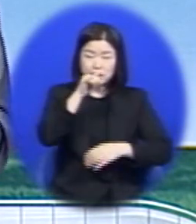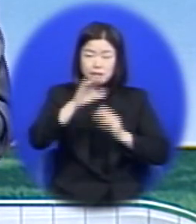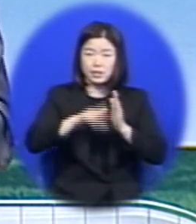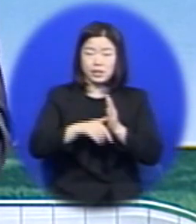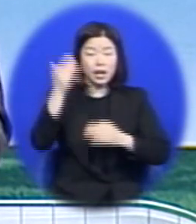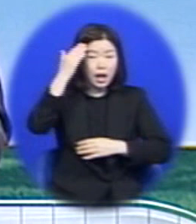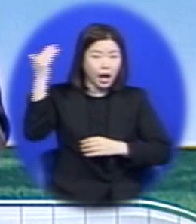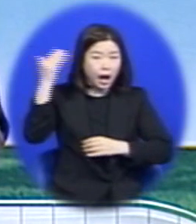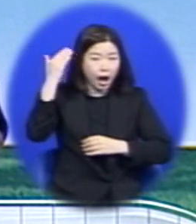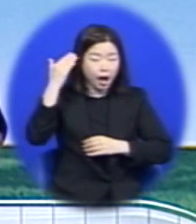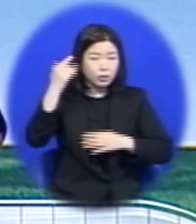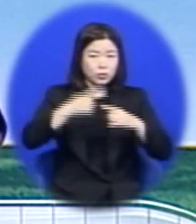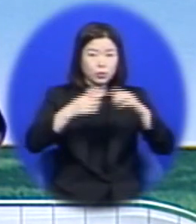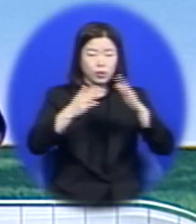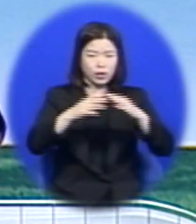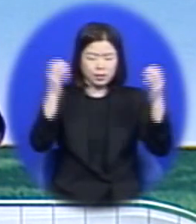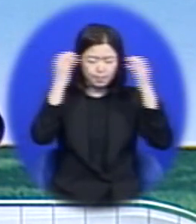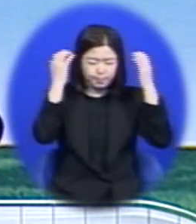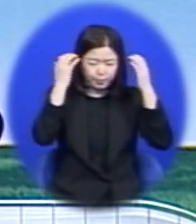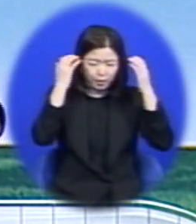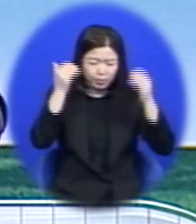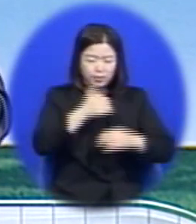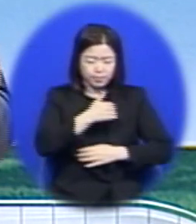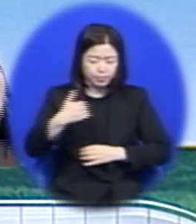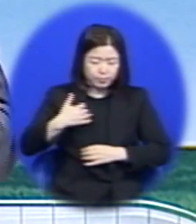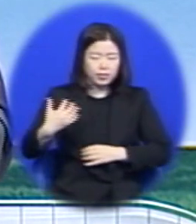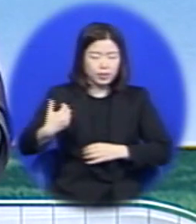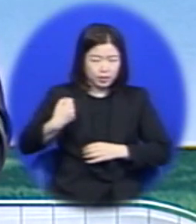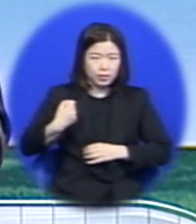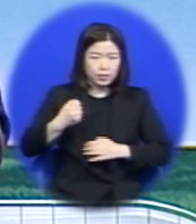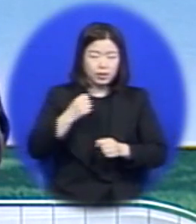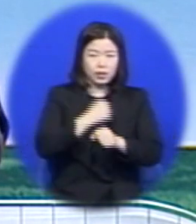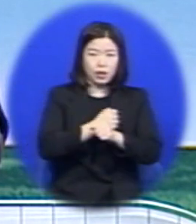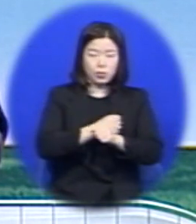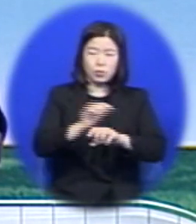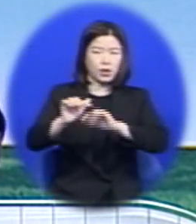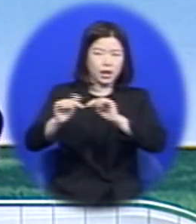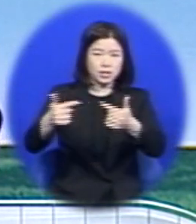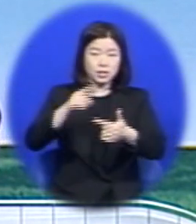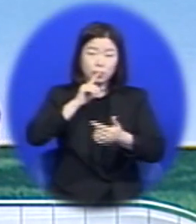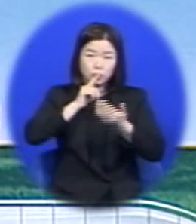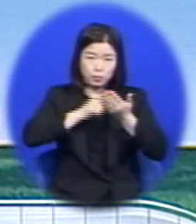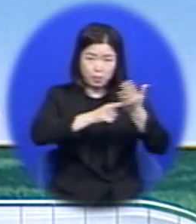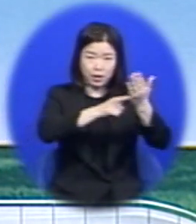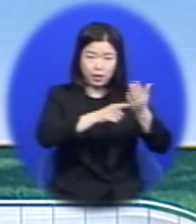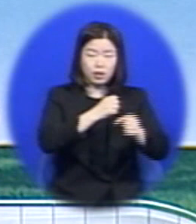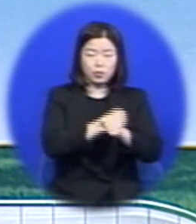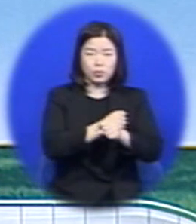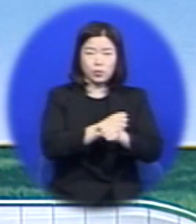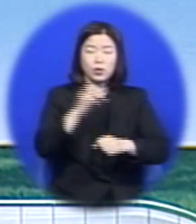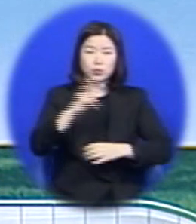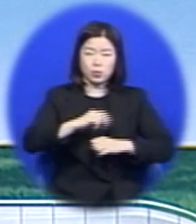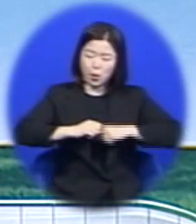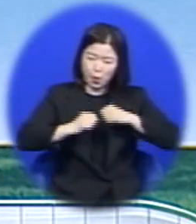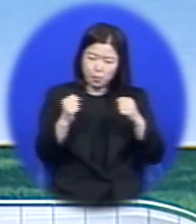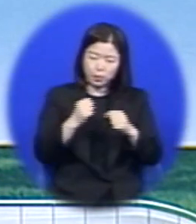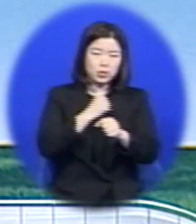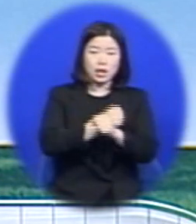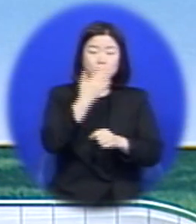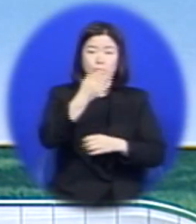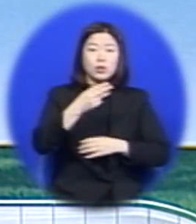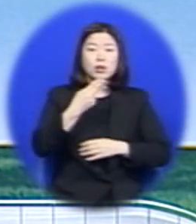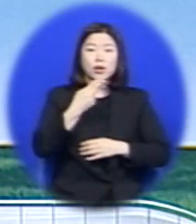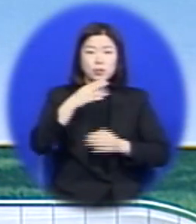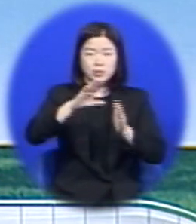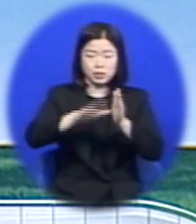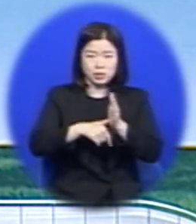교회가 고난을 감수하고 아닌 것은 아니라고 이야기하고 그리고 복종할 수 없는 것은 복종할 수